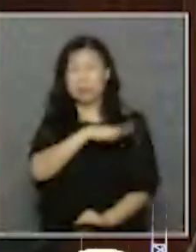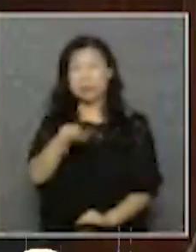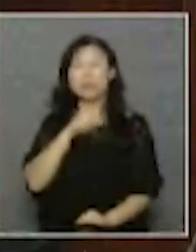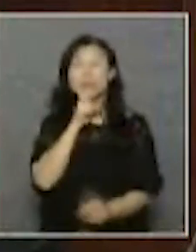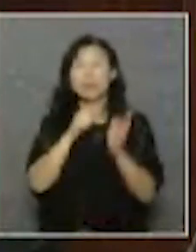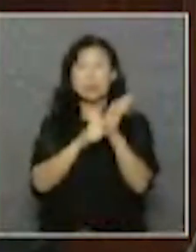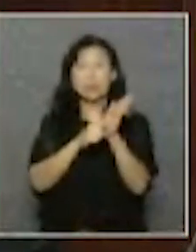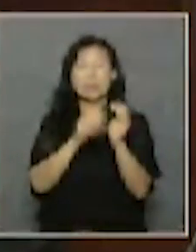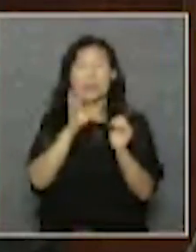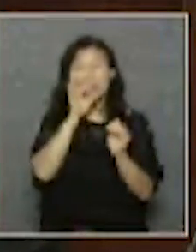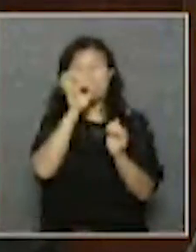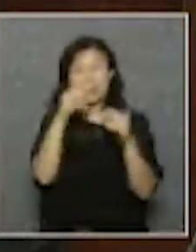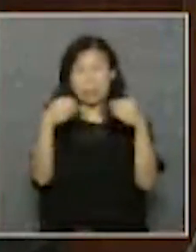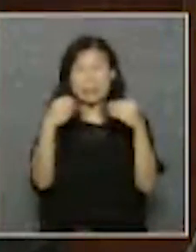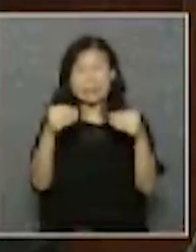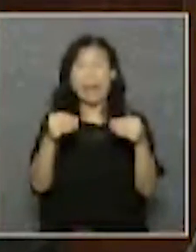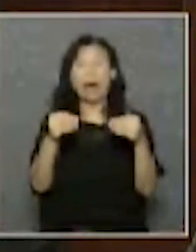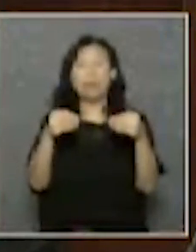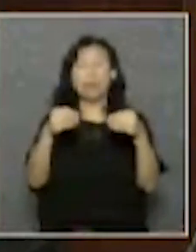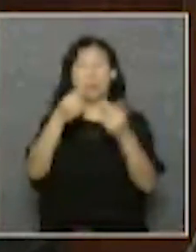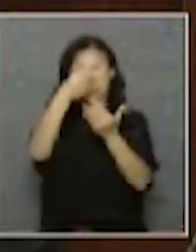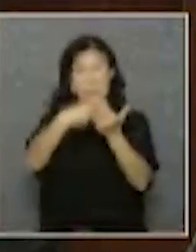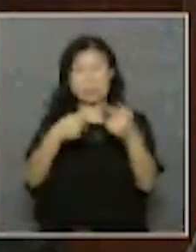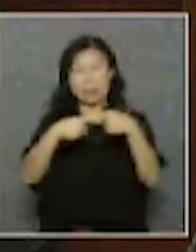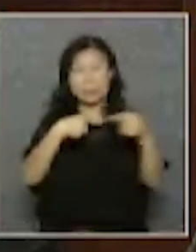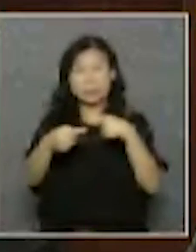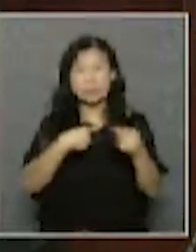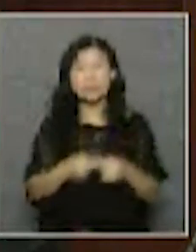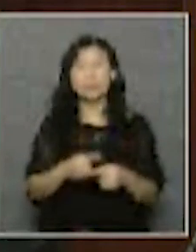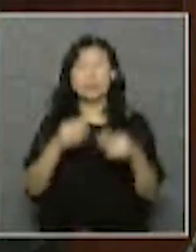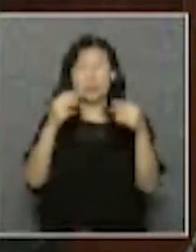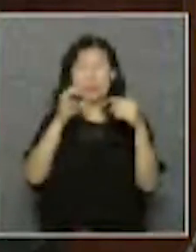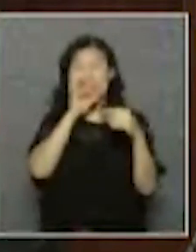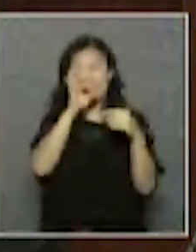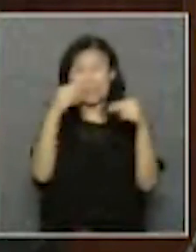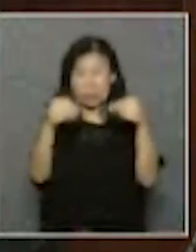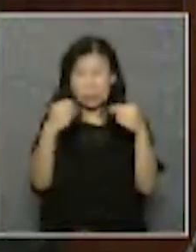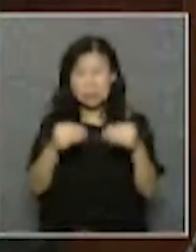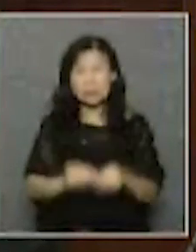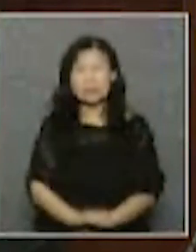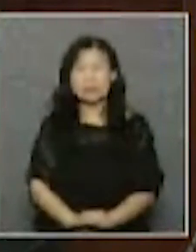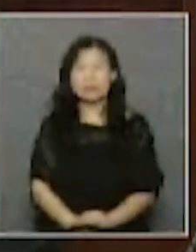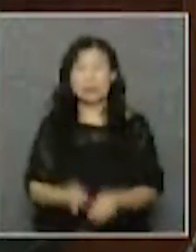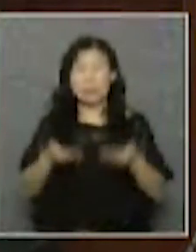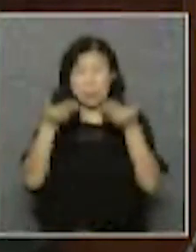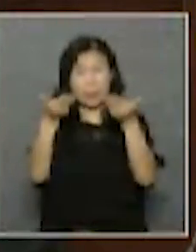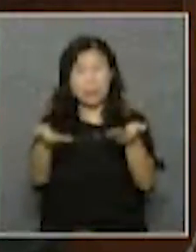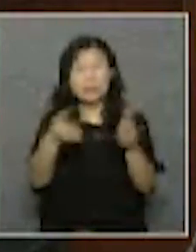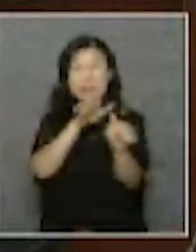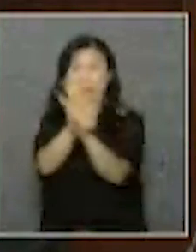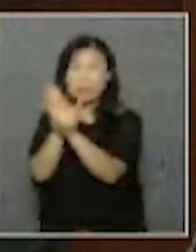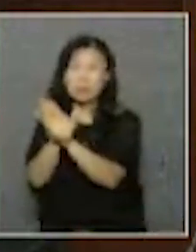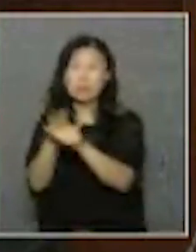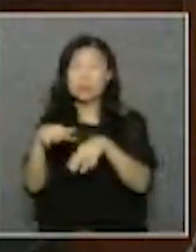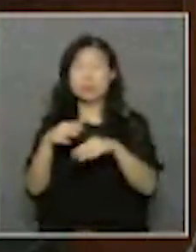嘅幼兒教育政策唔合適， 係 幼兒教育提供嘅嗰啲服務咧，係